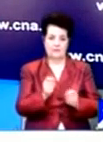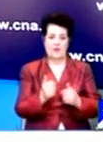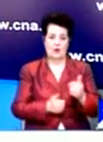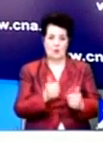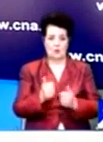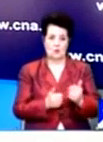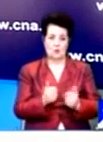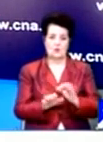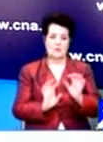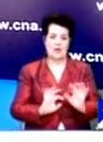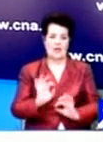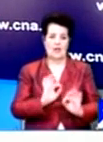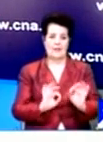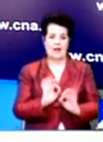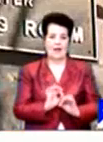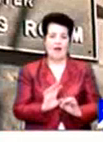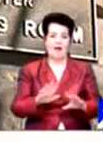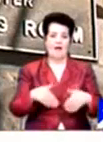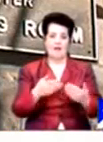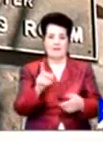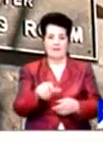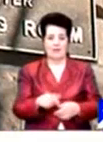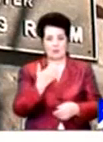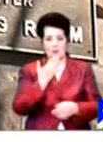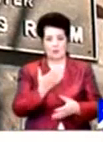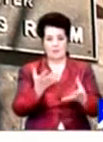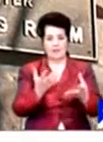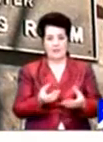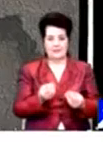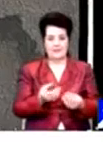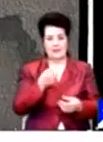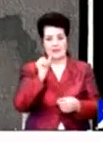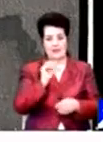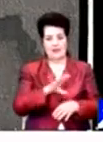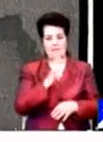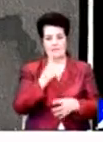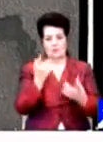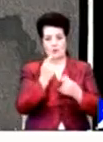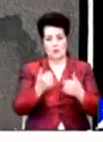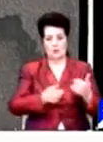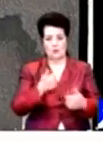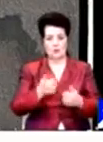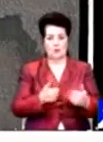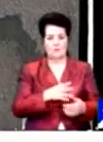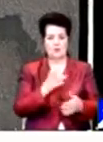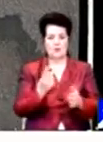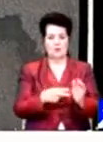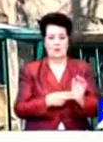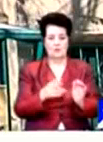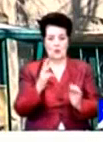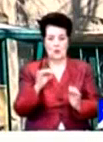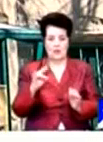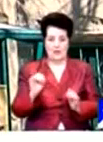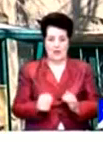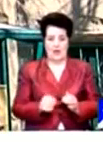concursul pentru selectarea candidatului. Ieri a fost ultima zi de desfășurare a concursului anunțat pe 27 iunie. Acum